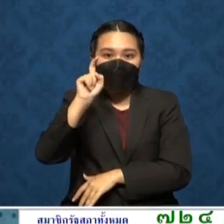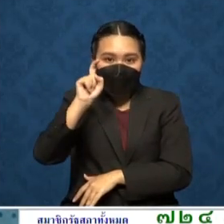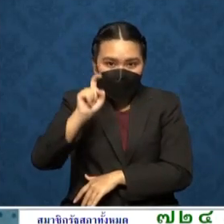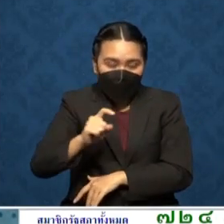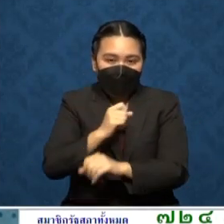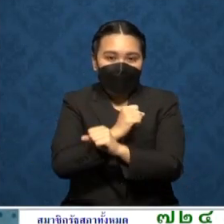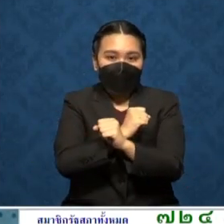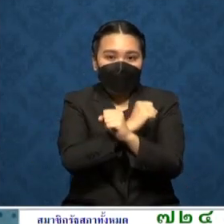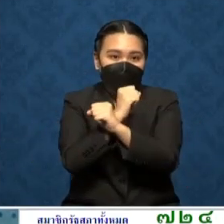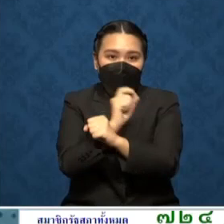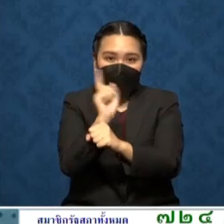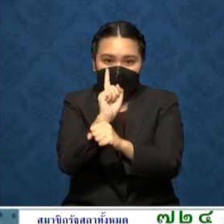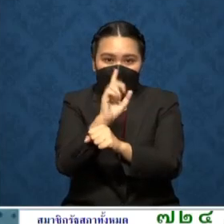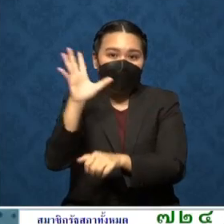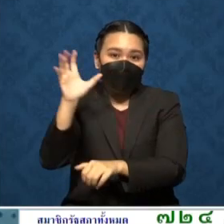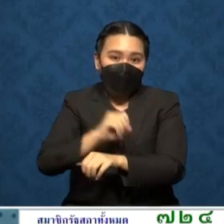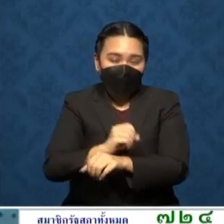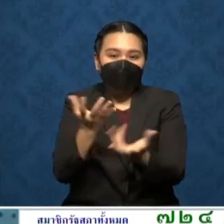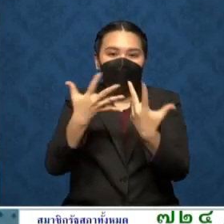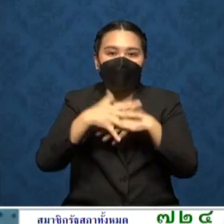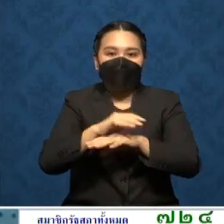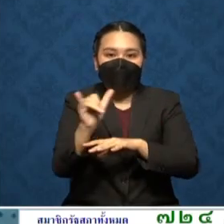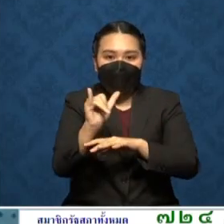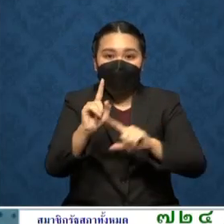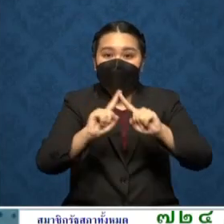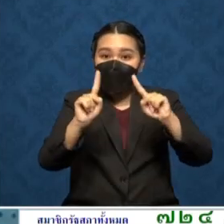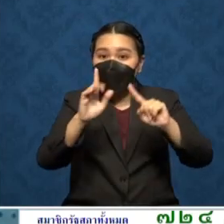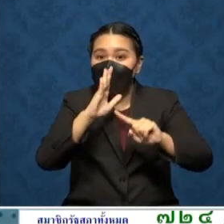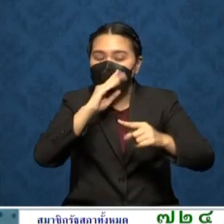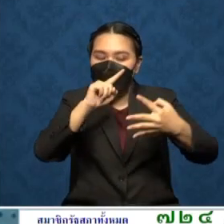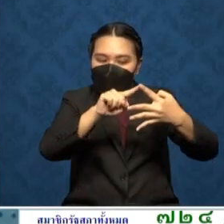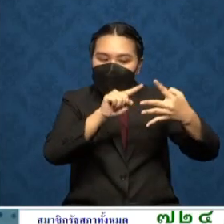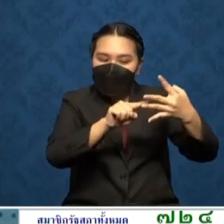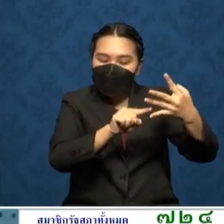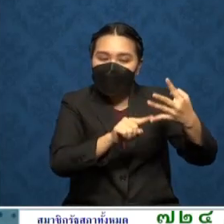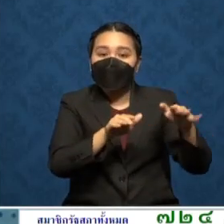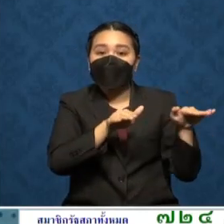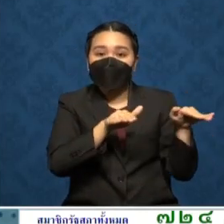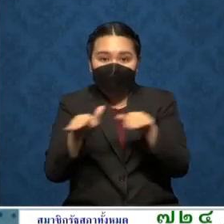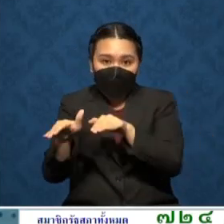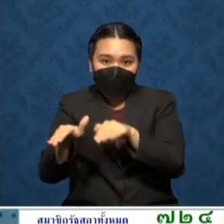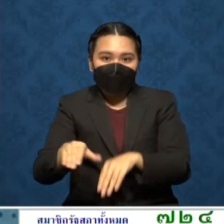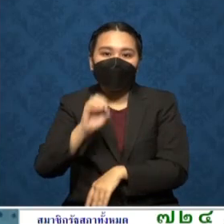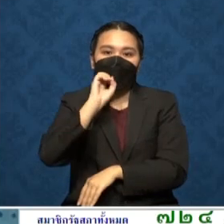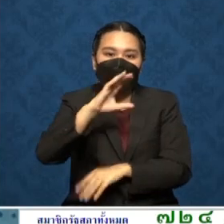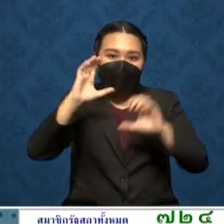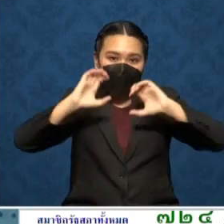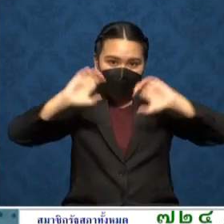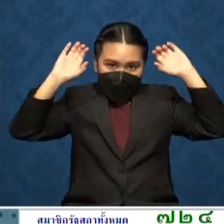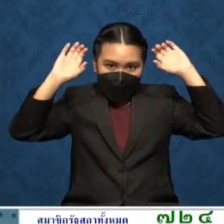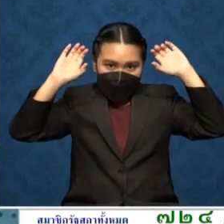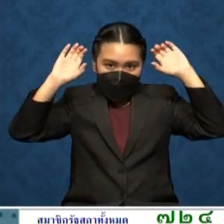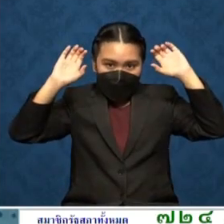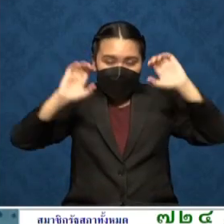ายังไม่นำมาใช้แต่เมื่อใดที่หน่วยงานเหล่านี้มีความพร้อมแจ้งไปยังรัฐบาลรัฐบาลก็จะ